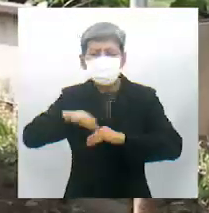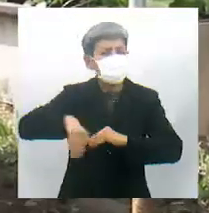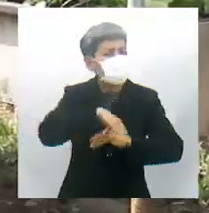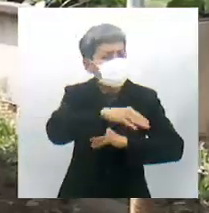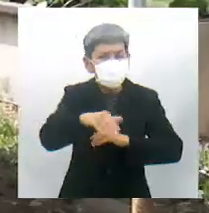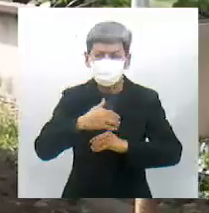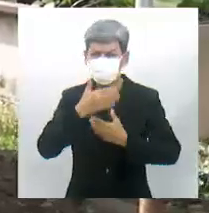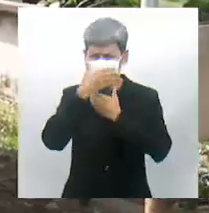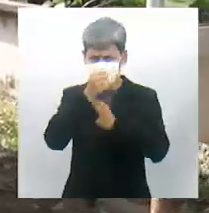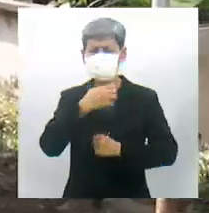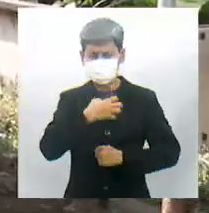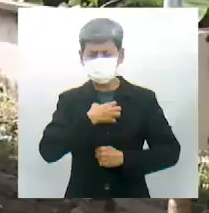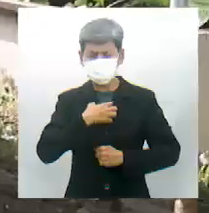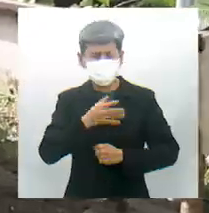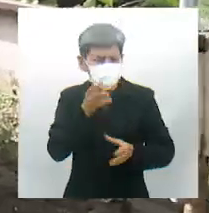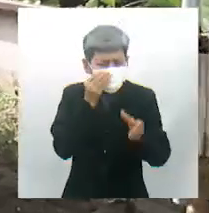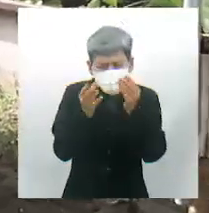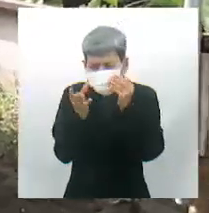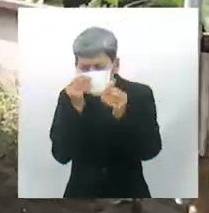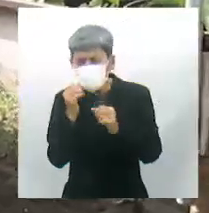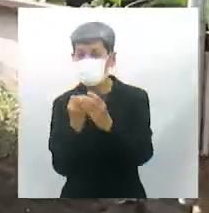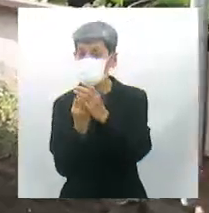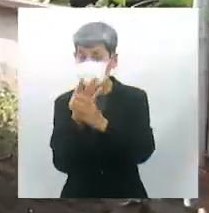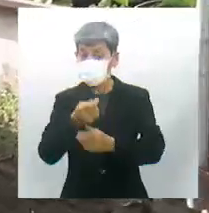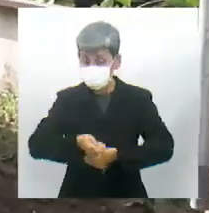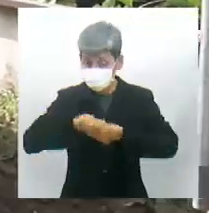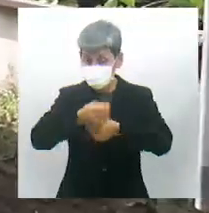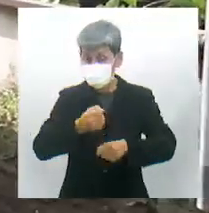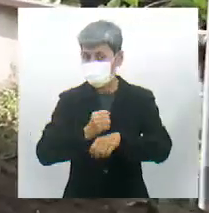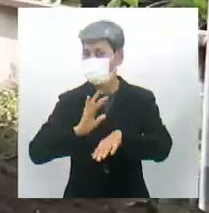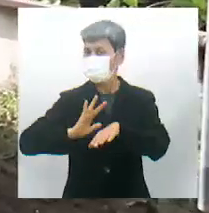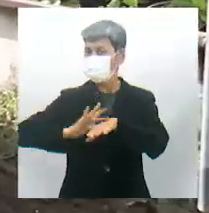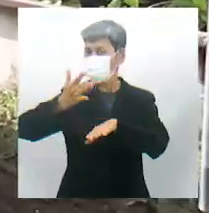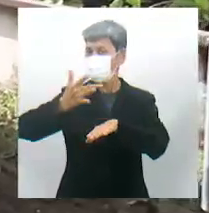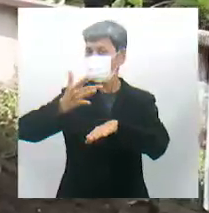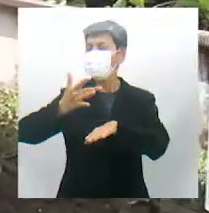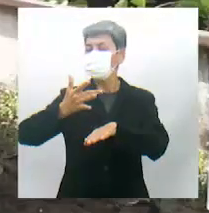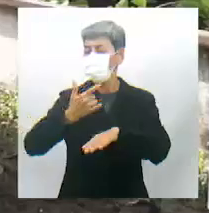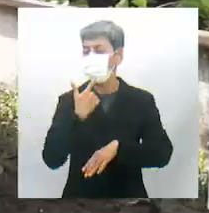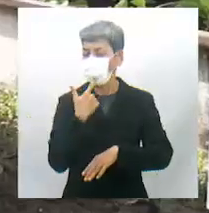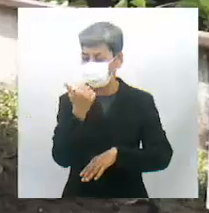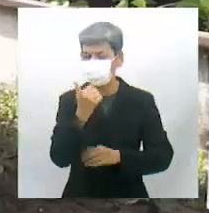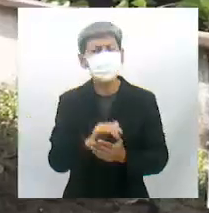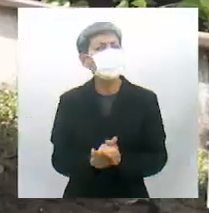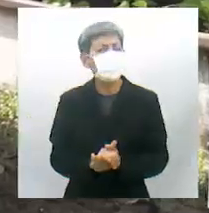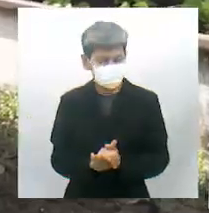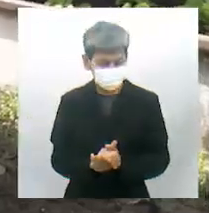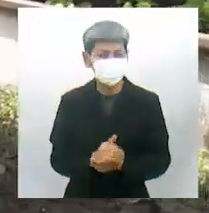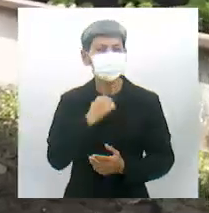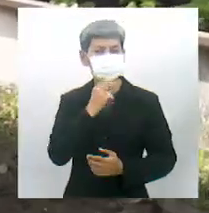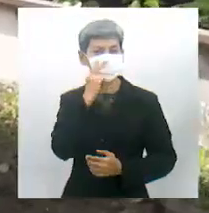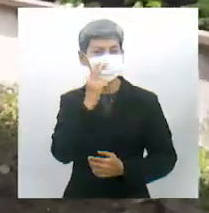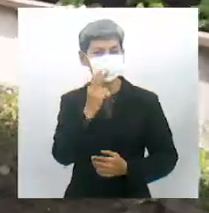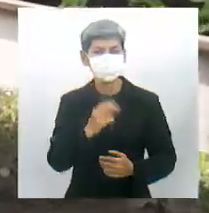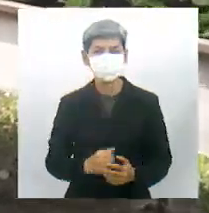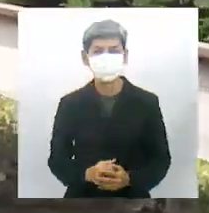ไปเนี่ยที่สนใจอยากจะเข้ามาเรียนรู้ในเรื่องของการปลูกผักที่ไร้สารพิษและอร่อยด้วยนะครับเรื่องราวในวันนี้เป็นไงนะฮะติดตามชมห้องผมได้เล